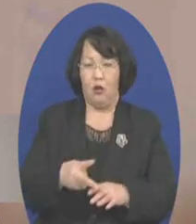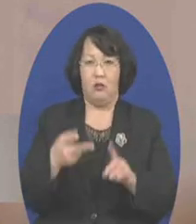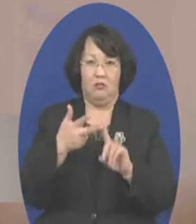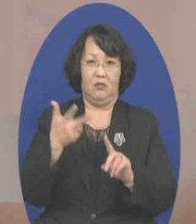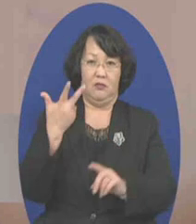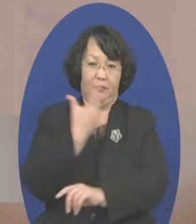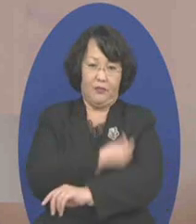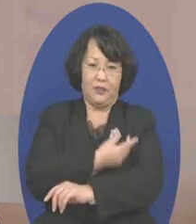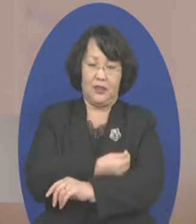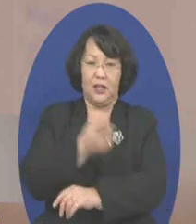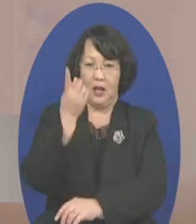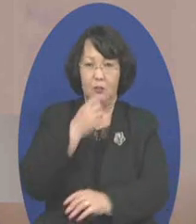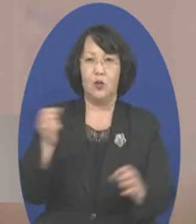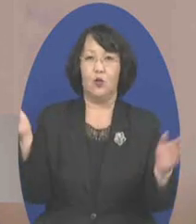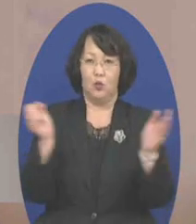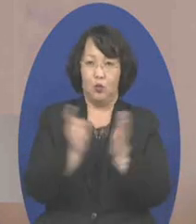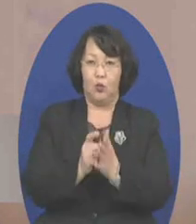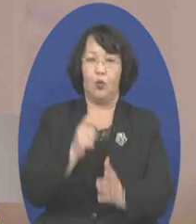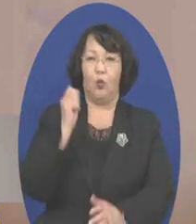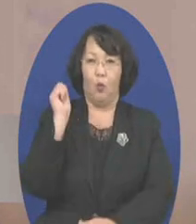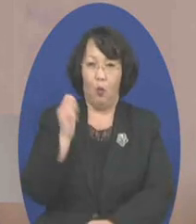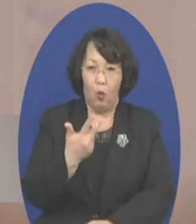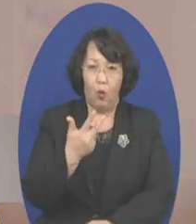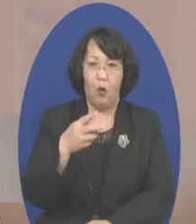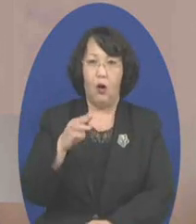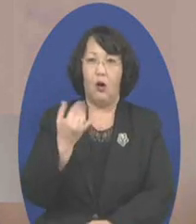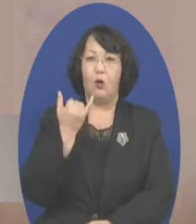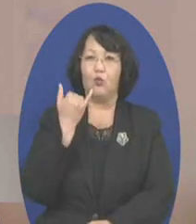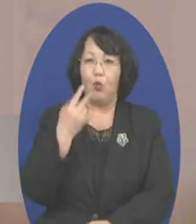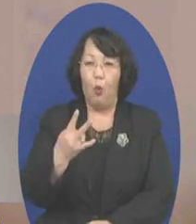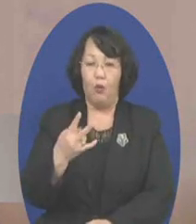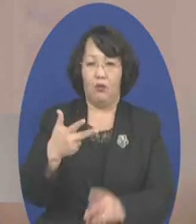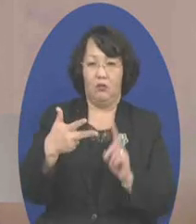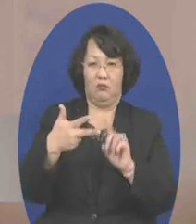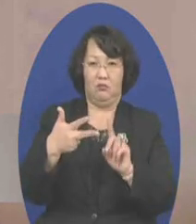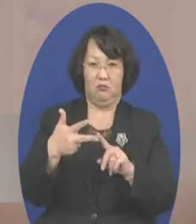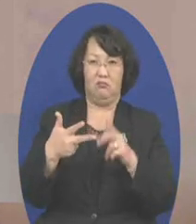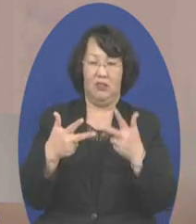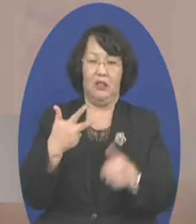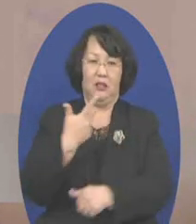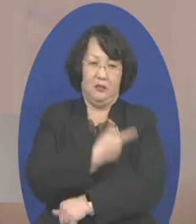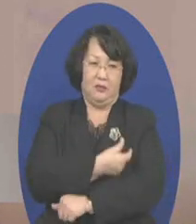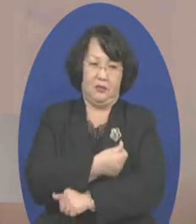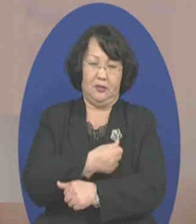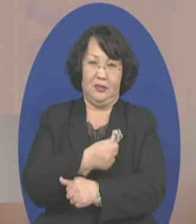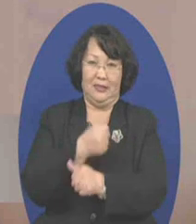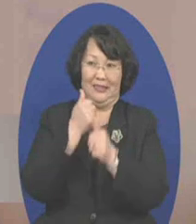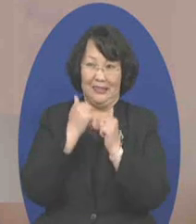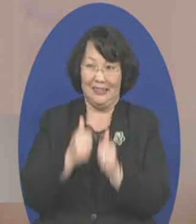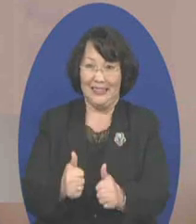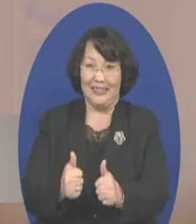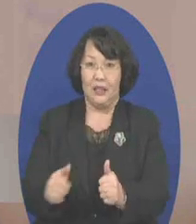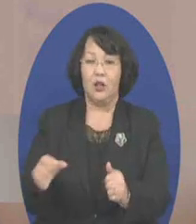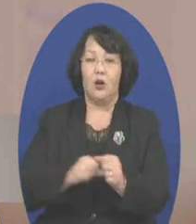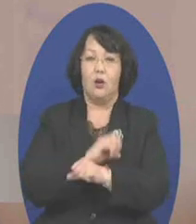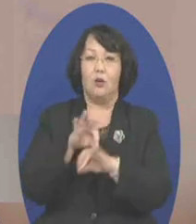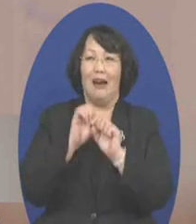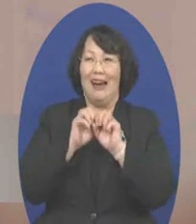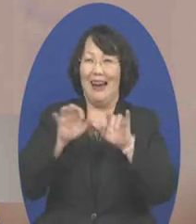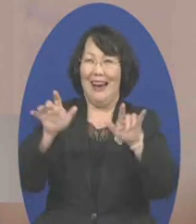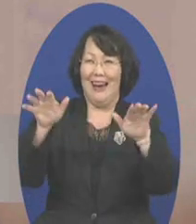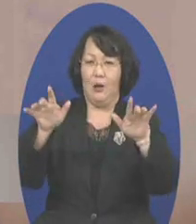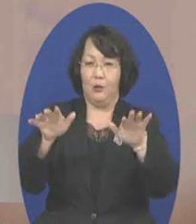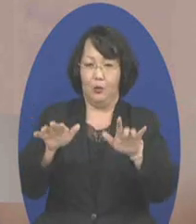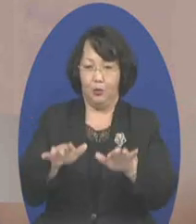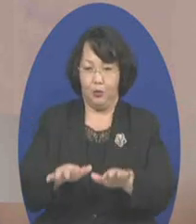хэрэгсэл бол вакцины. Ер нь вакцины 3 дугаар тунд одоо хамрагдаад ингээд явбал бас халдвар тархах магадлал одоо эрсдэл буурах, за